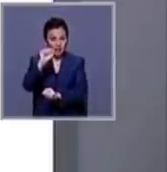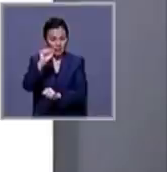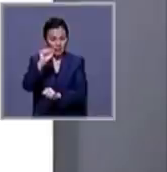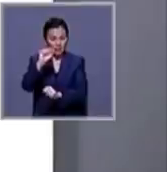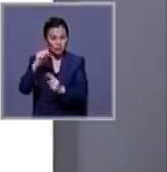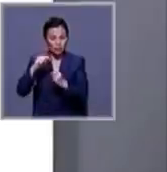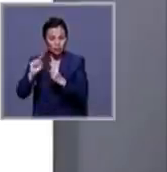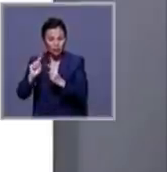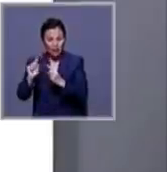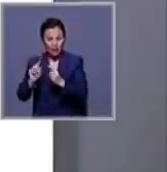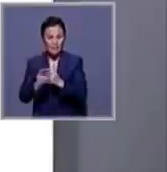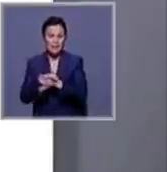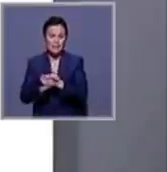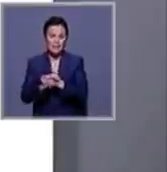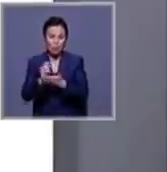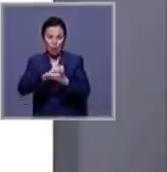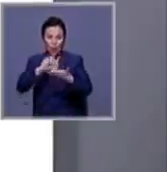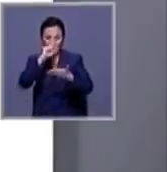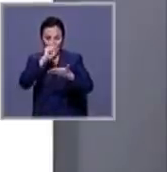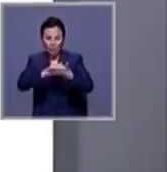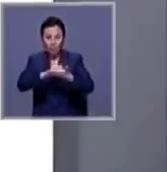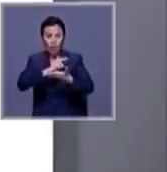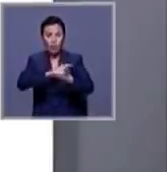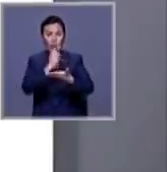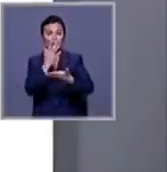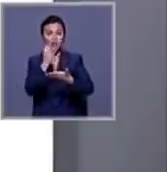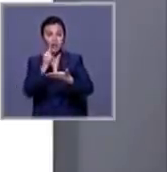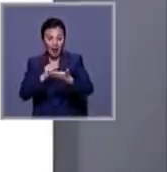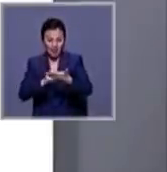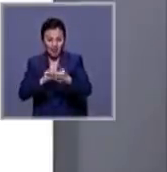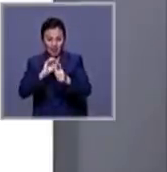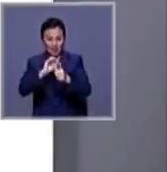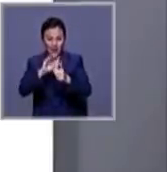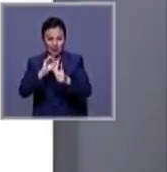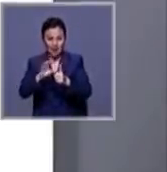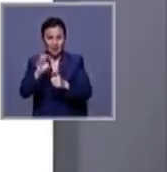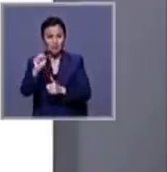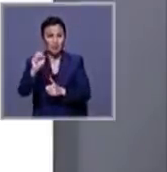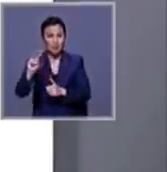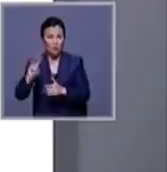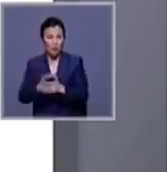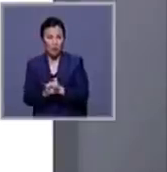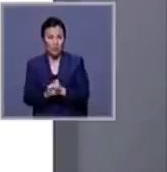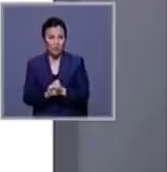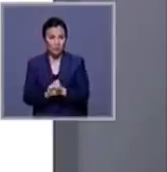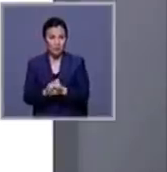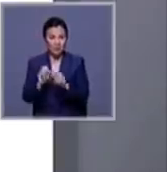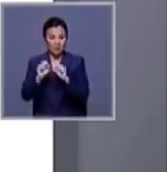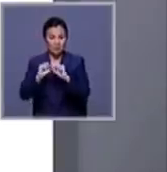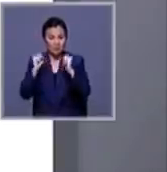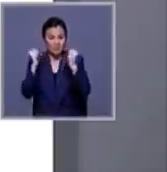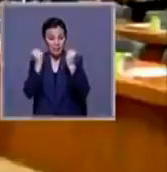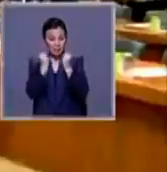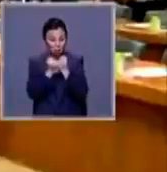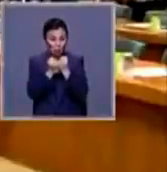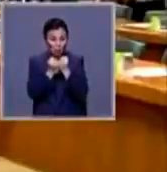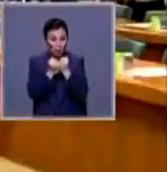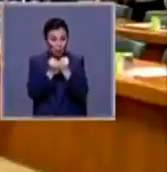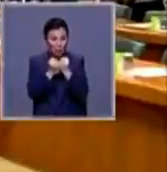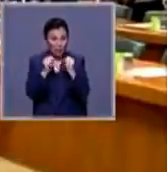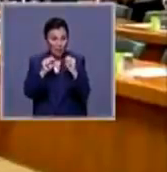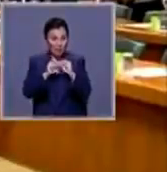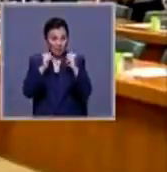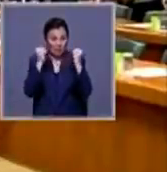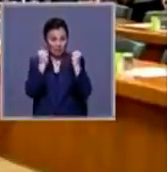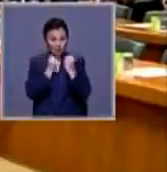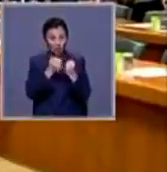ที่มีสิทธิ์แนะนำบุคคลเข้าไปเป็นสว.นะสมมติเป็นองค์กรอะไรล่ะสมาคมชาวนาเหรออาชีพเกษตรกรรม